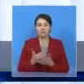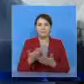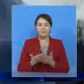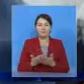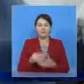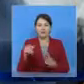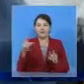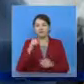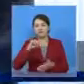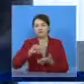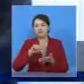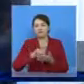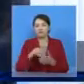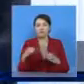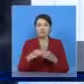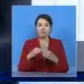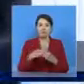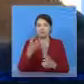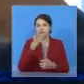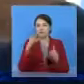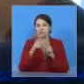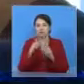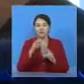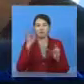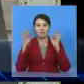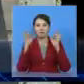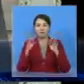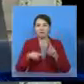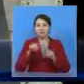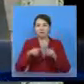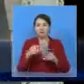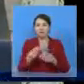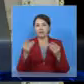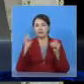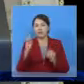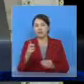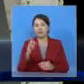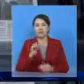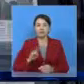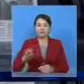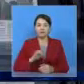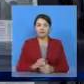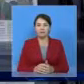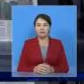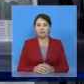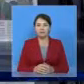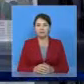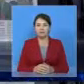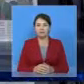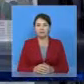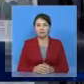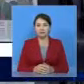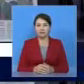поздравлениями выступили представители общественности. Теплые слова прозвучали и от жителей родного для юбиляра Байгаинского района. Байгаин